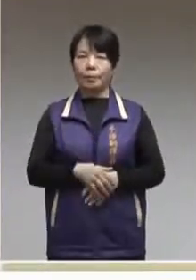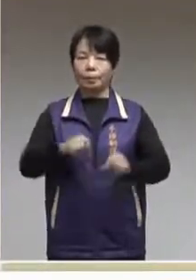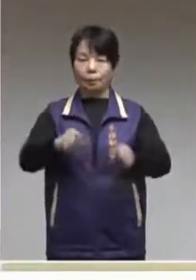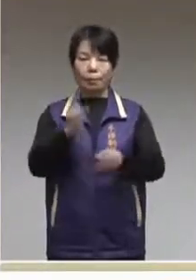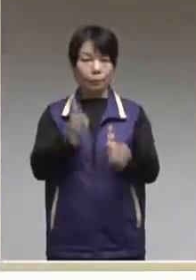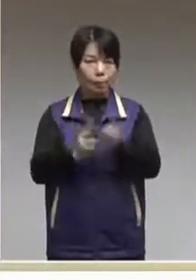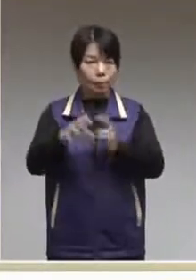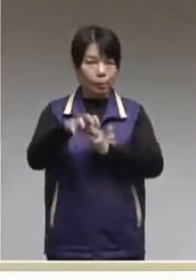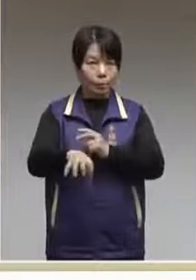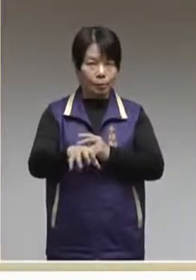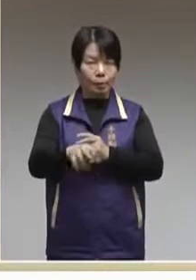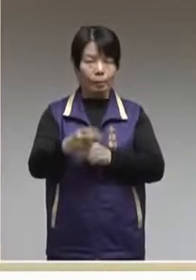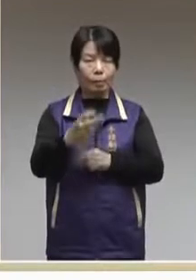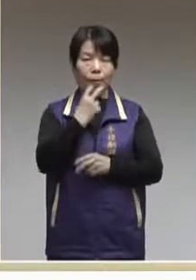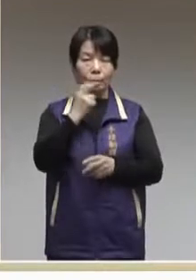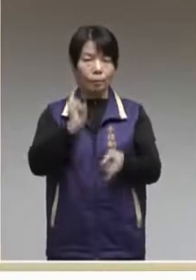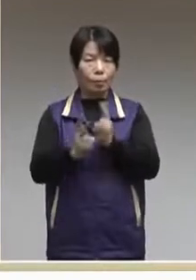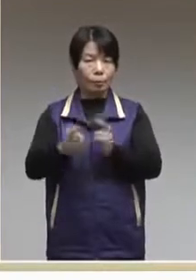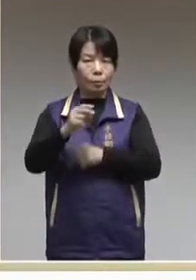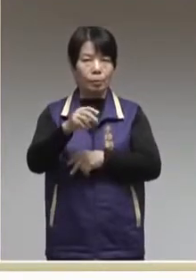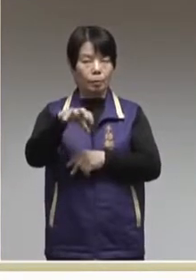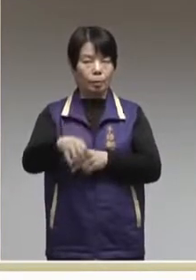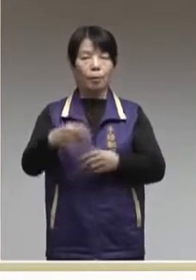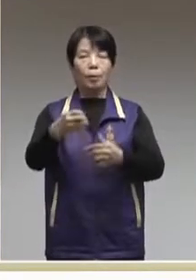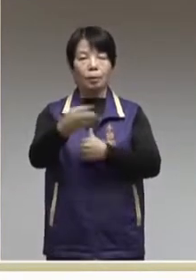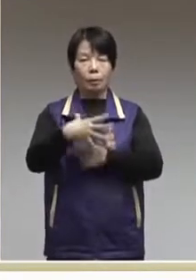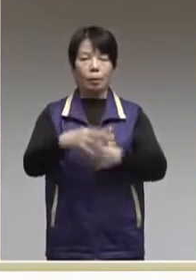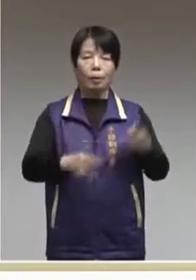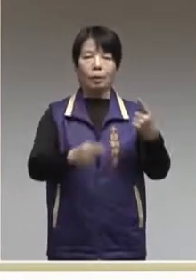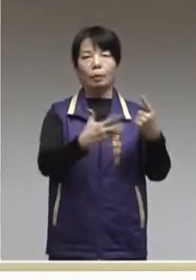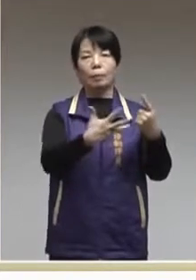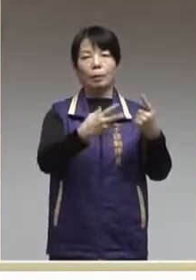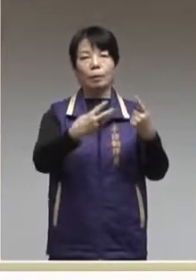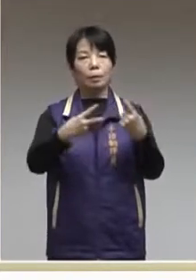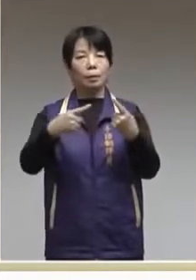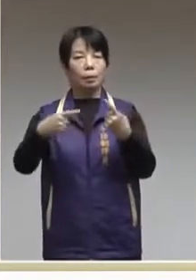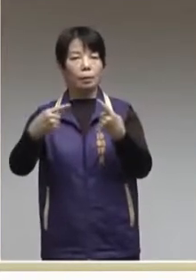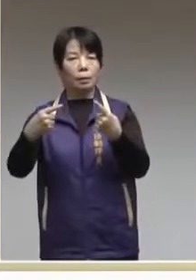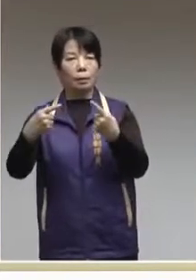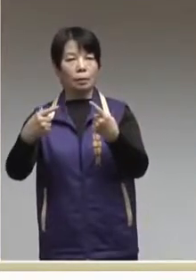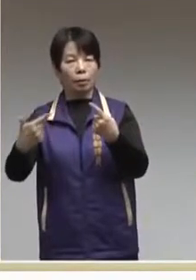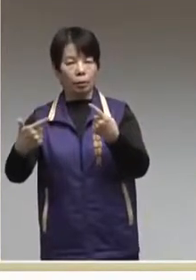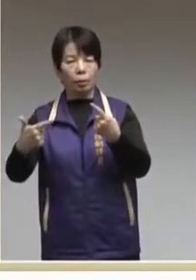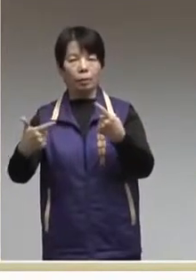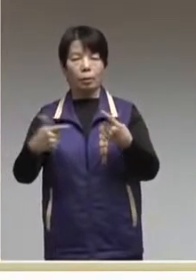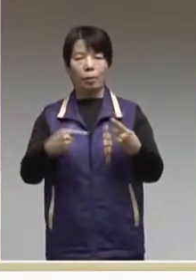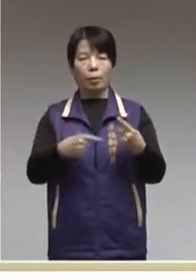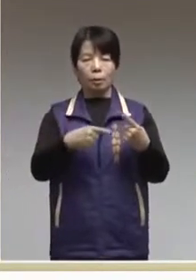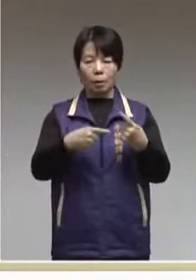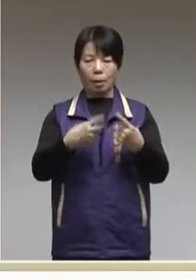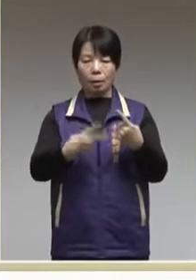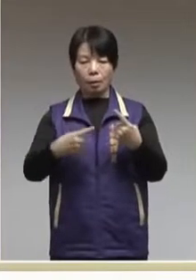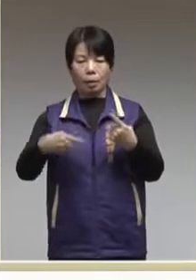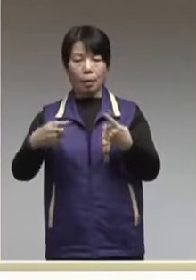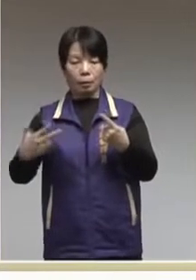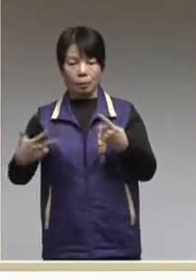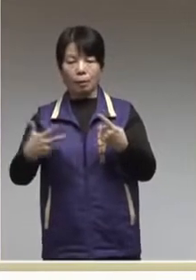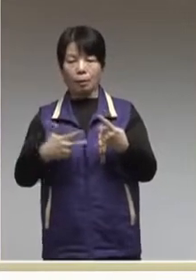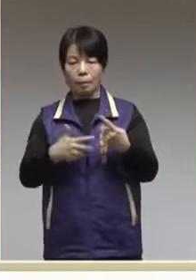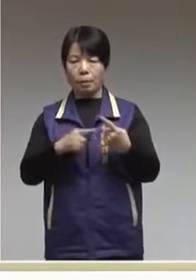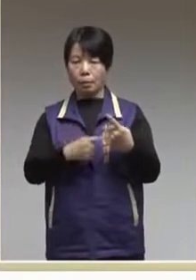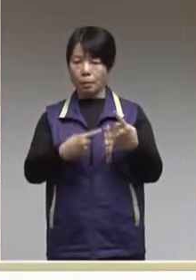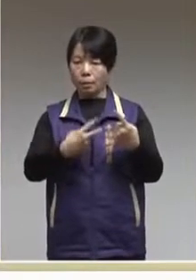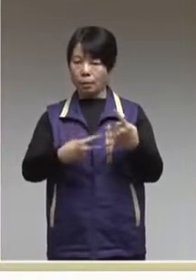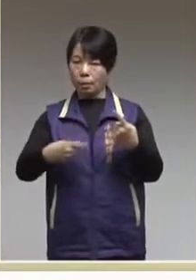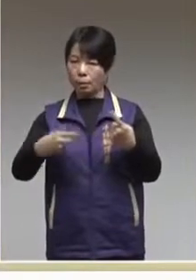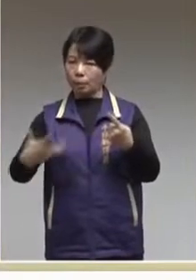情指挥中心的通知了哈，就是在18217、18216跟18218这三例个案，